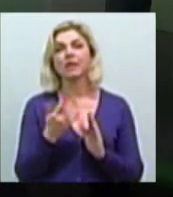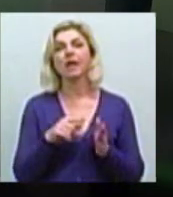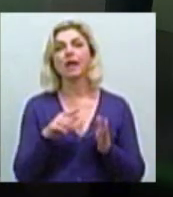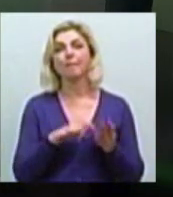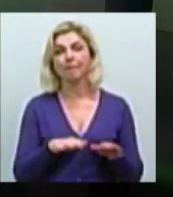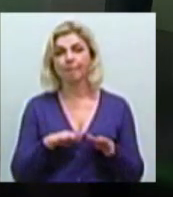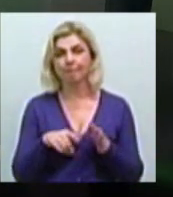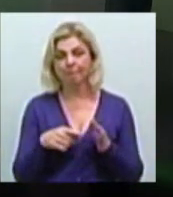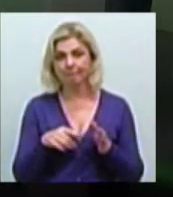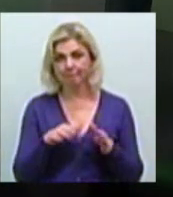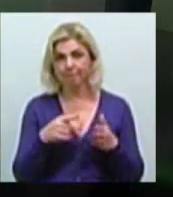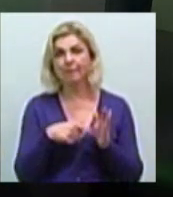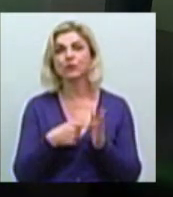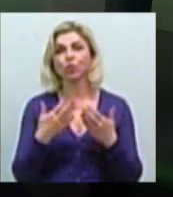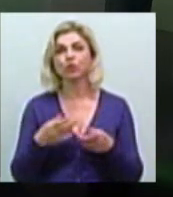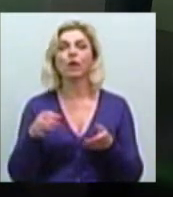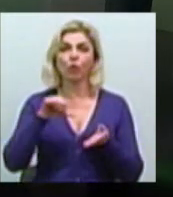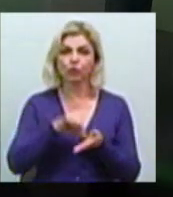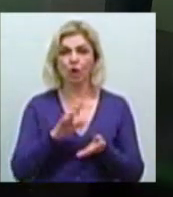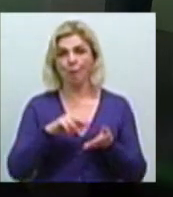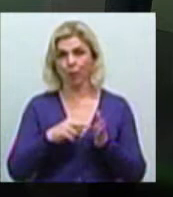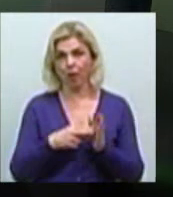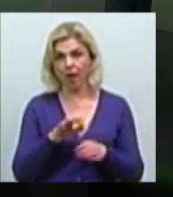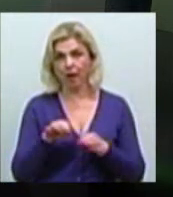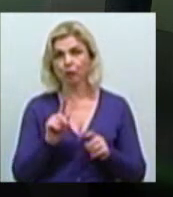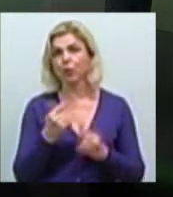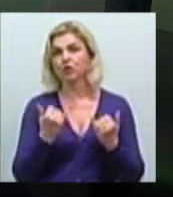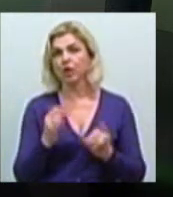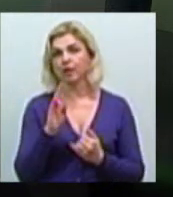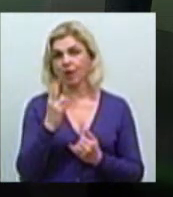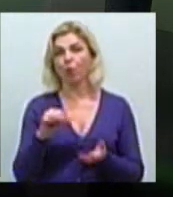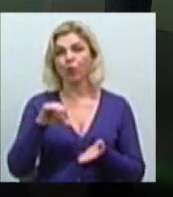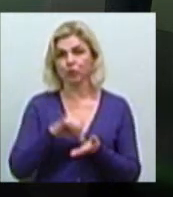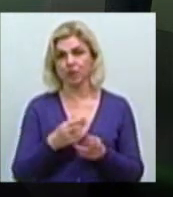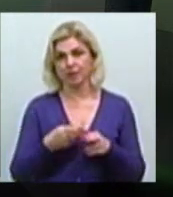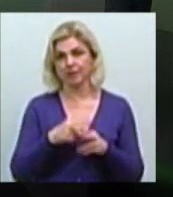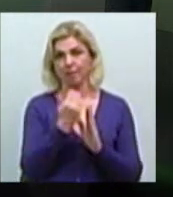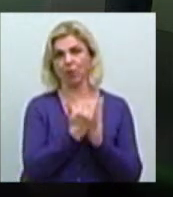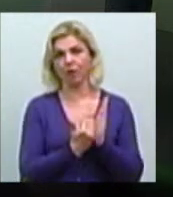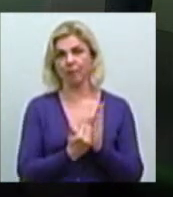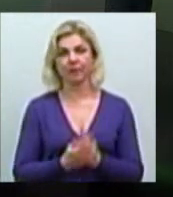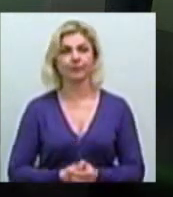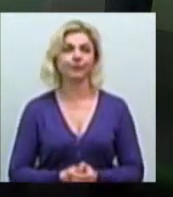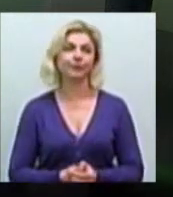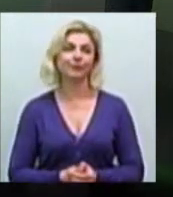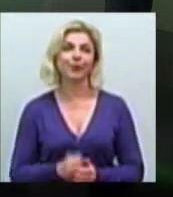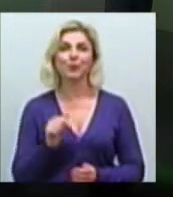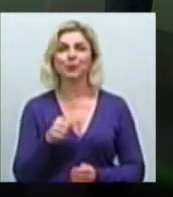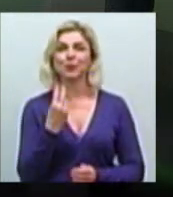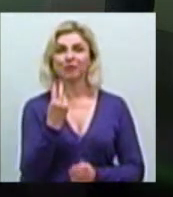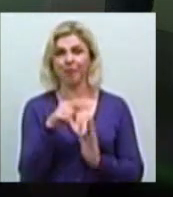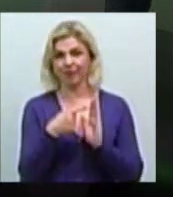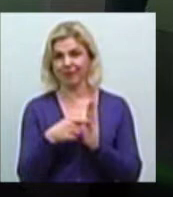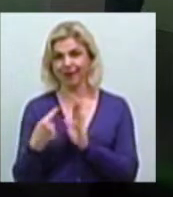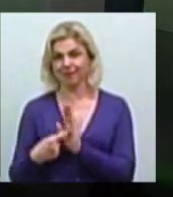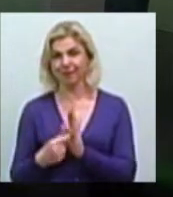вже приєдналося до проєкту і чому саме зараз Миколаїв долучився до цієї програми? Тут два питання. Давайте, наверное, Борис